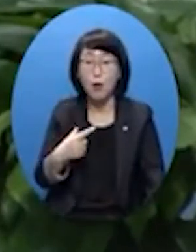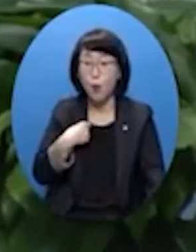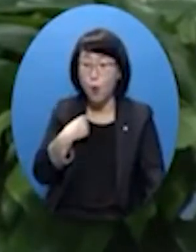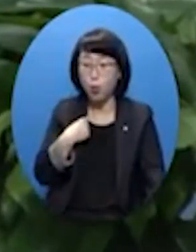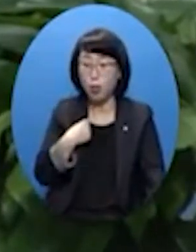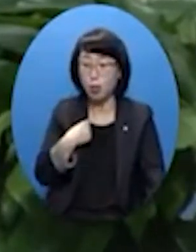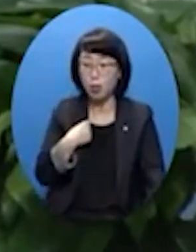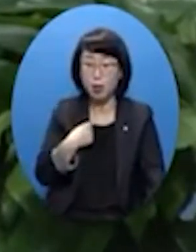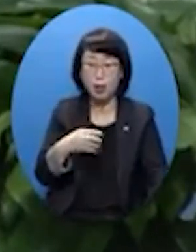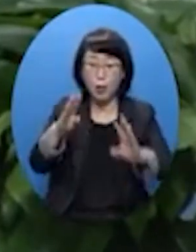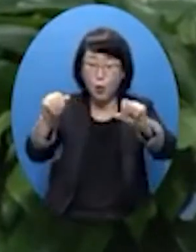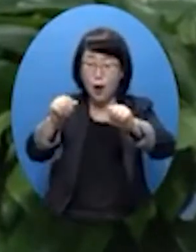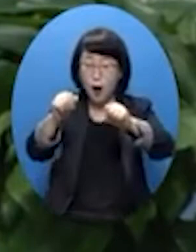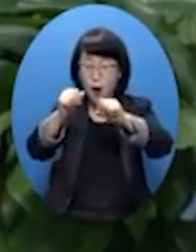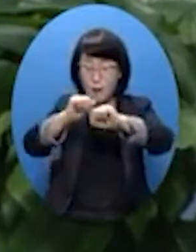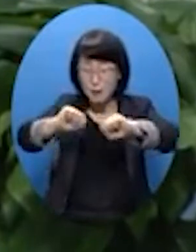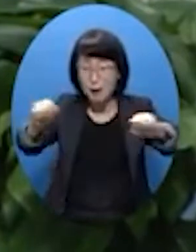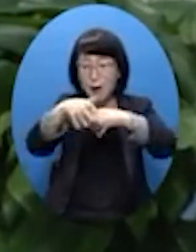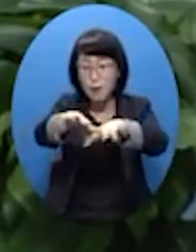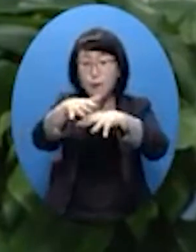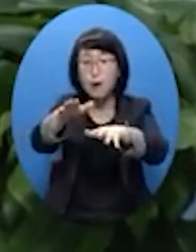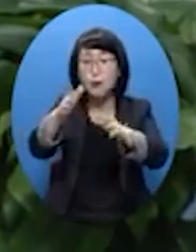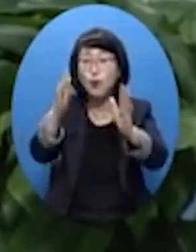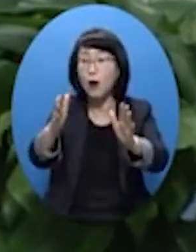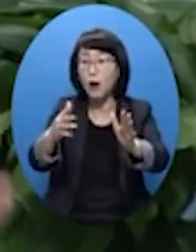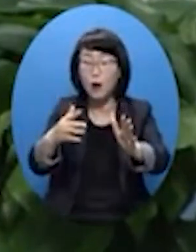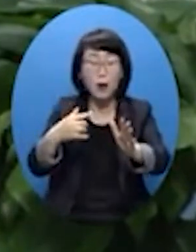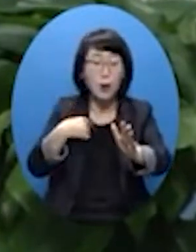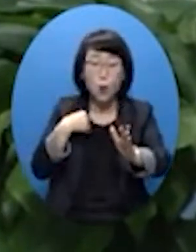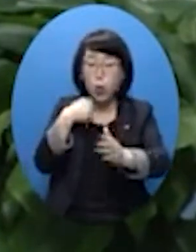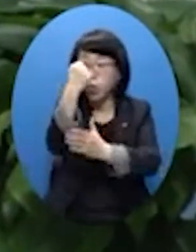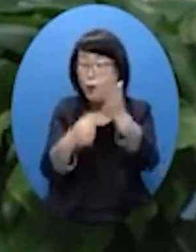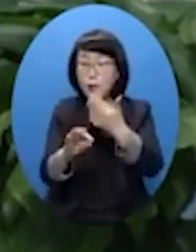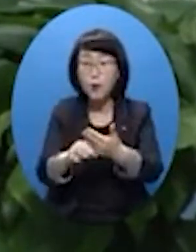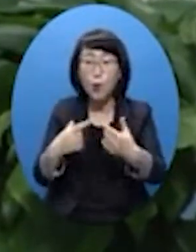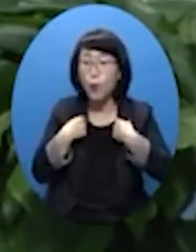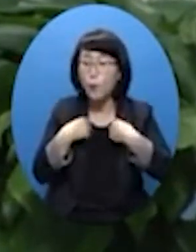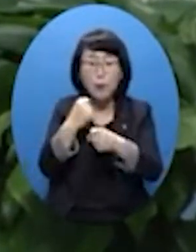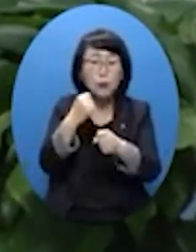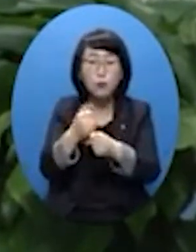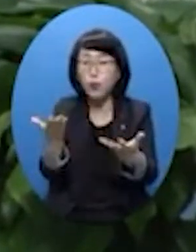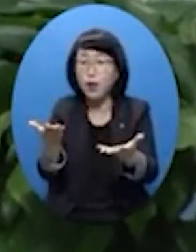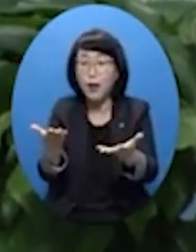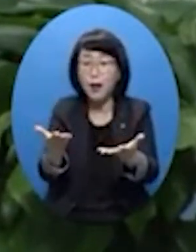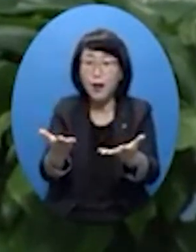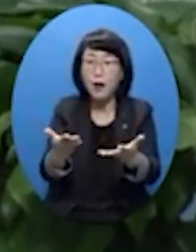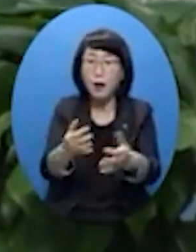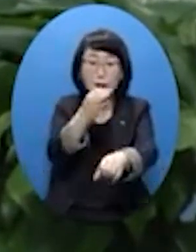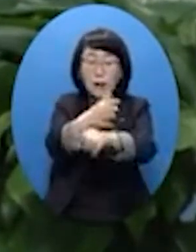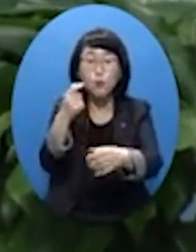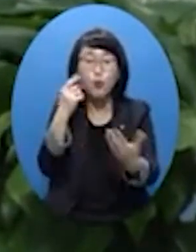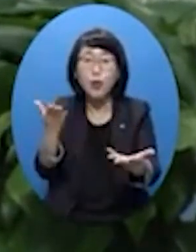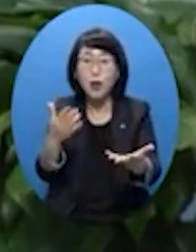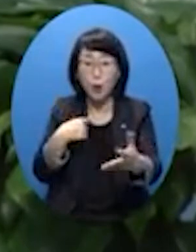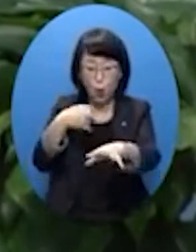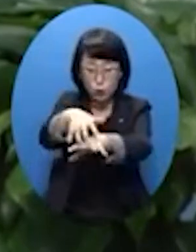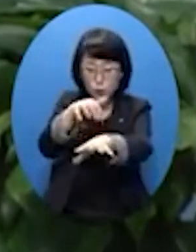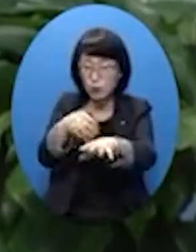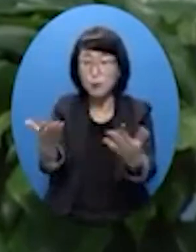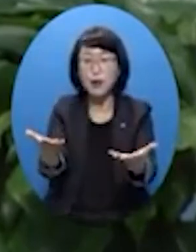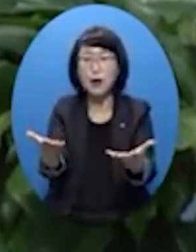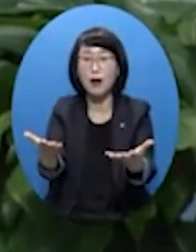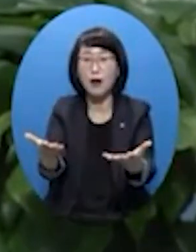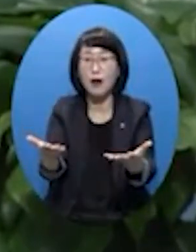지만 의사 없고 양복점 도 없고 어디서 카게 돔 되어서 옷을 만들고 어떻게 옷을 해 있습니까 광해 에서 어떻게 옷감이 준비가 되고